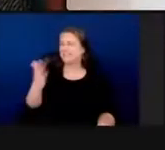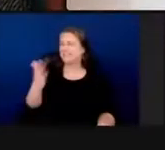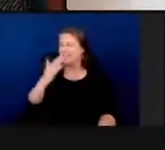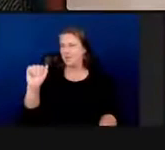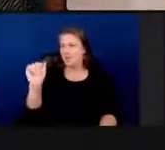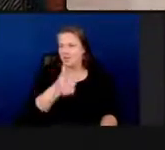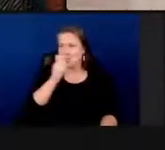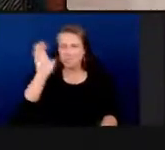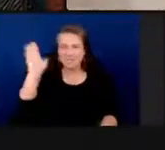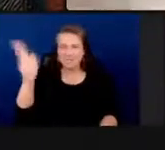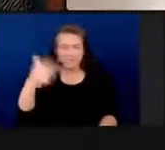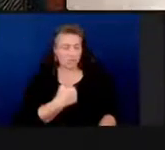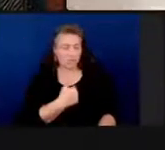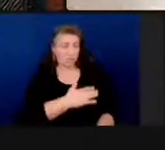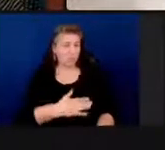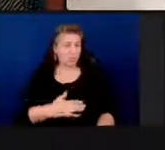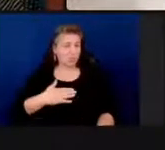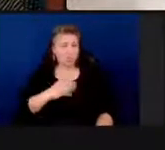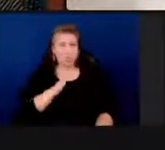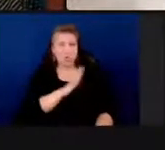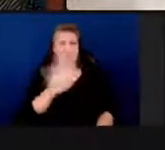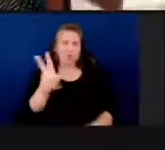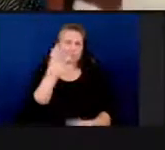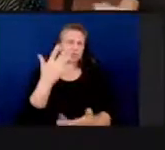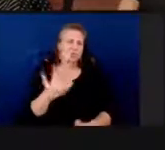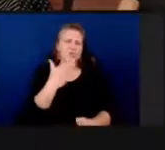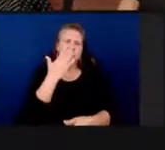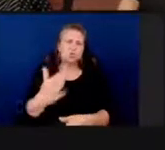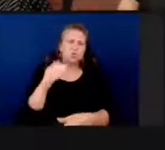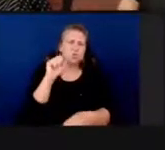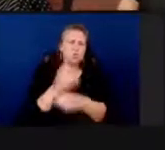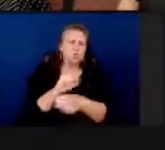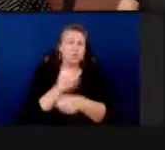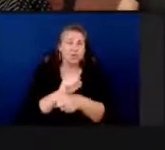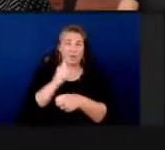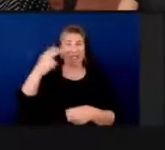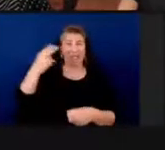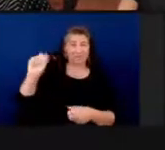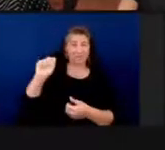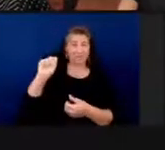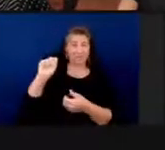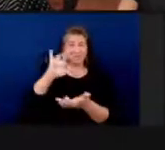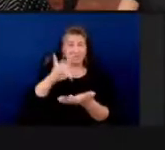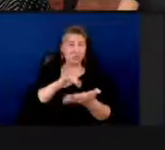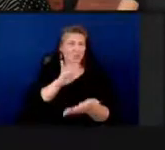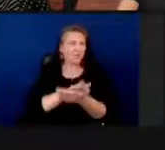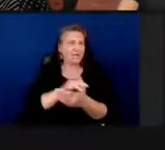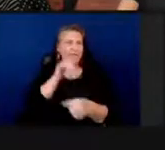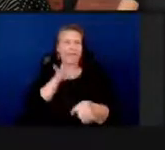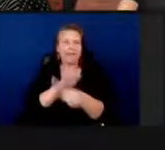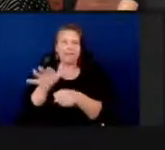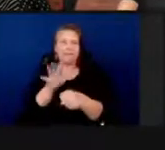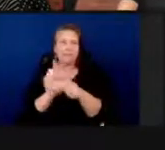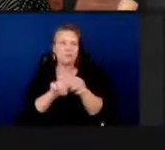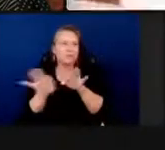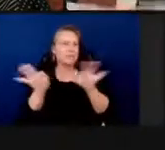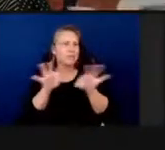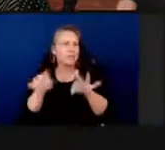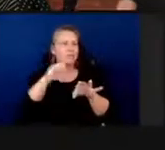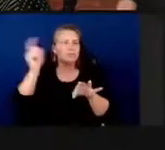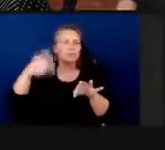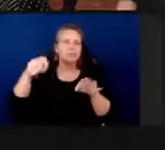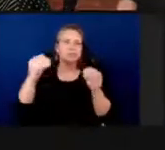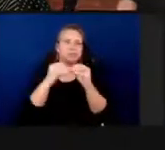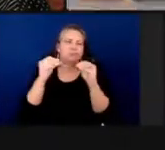wote ambao wamewasilisha. Nafikiri hii ni kazi nzuri sana katika ngazi ya shule ya upili na katika